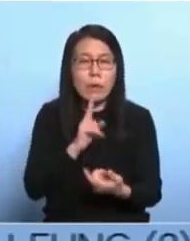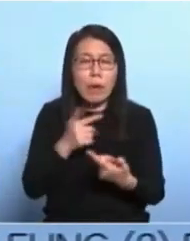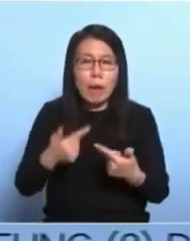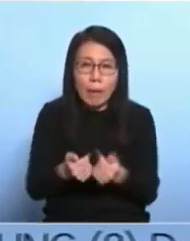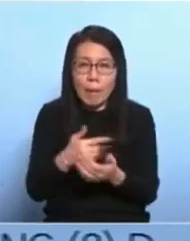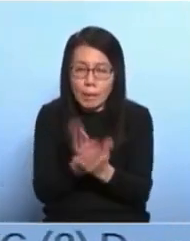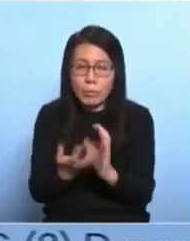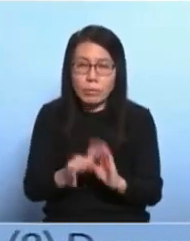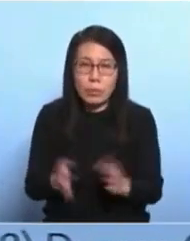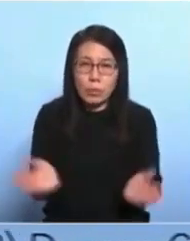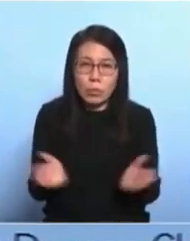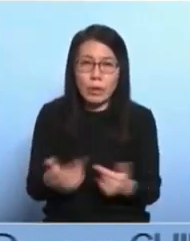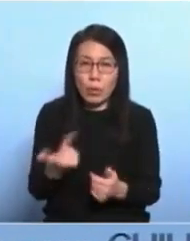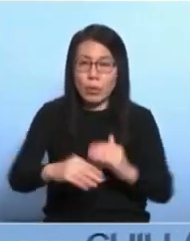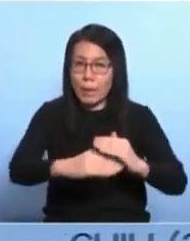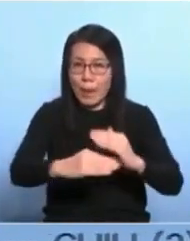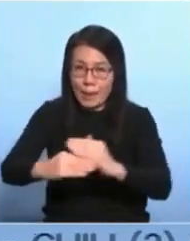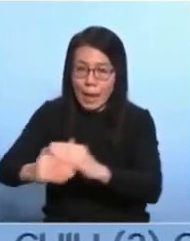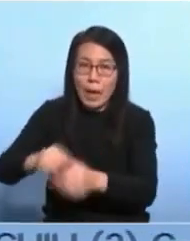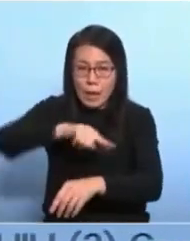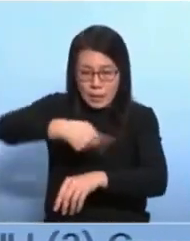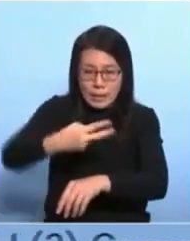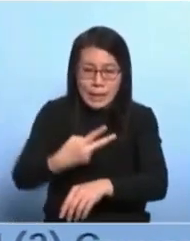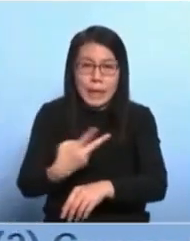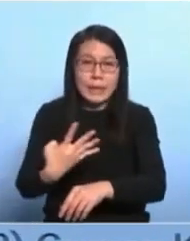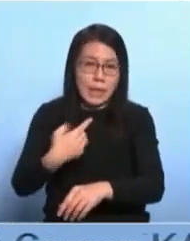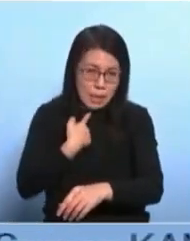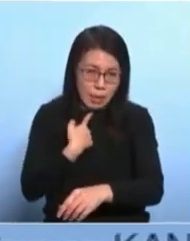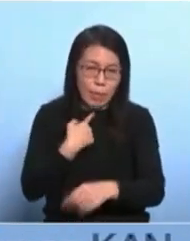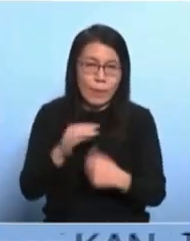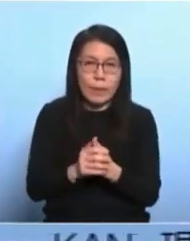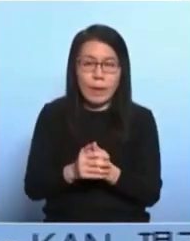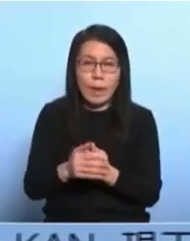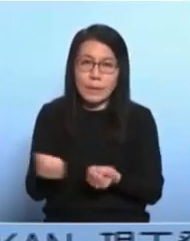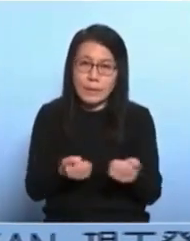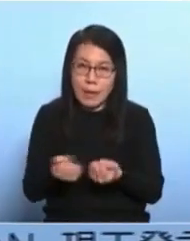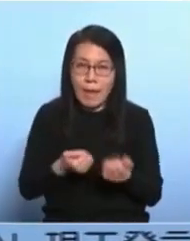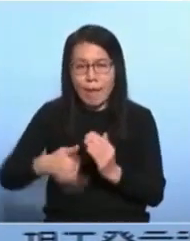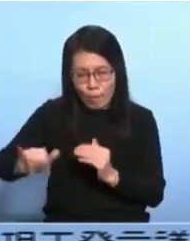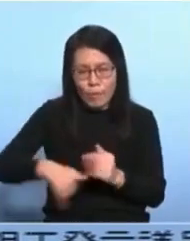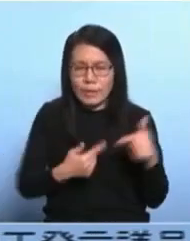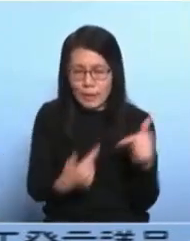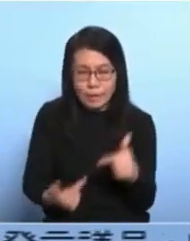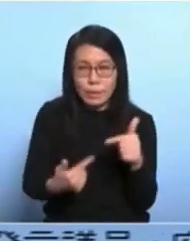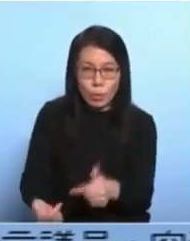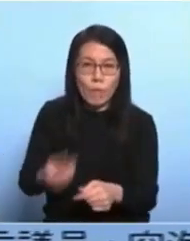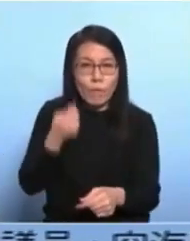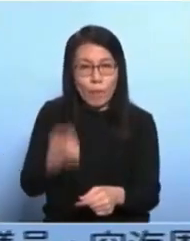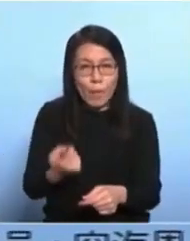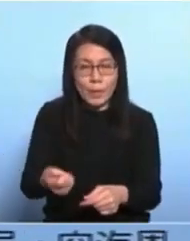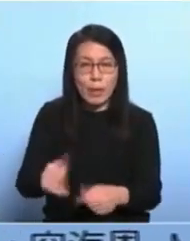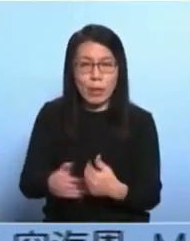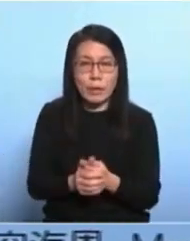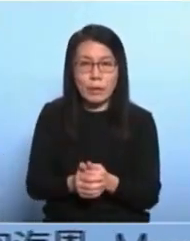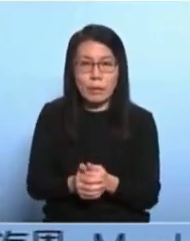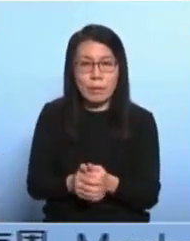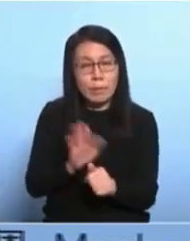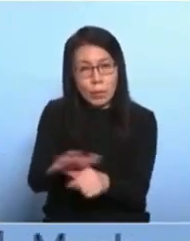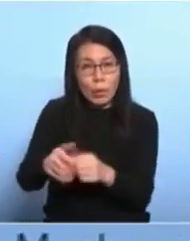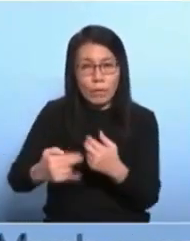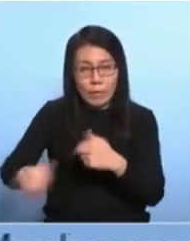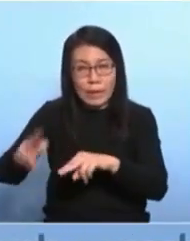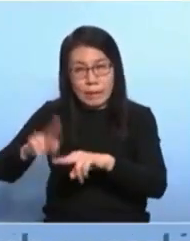要推動更多口岸實施24小時通關，持續推動車輛來往便利，協助香港人到粵發